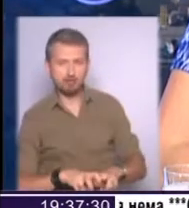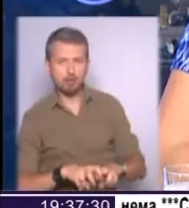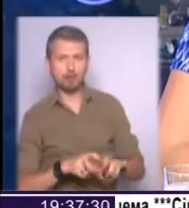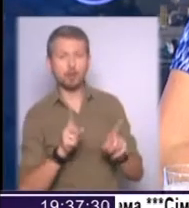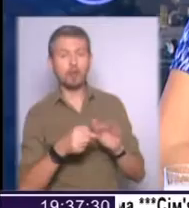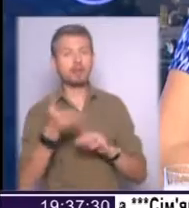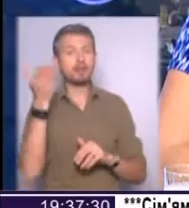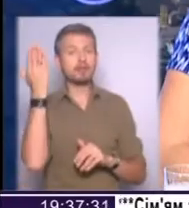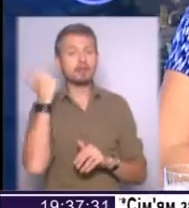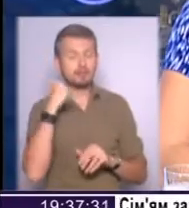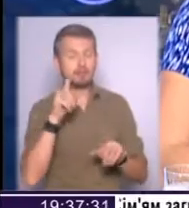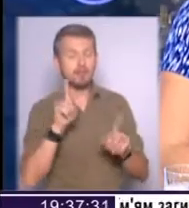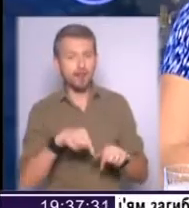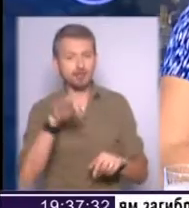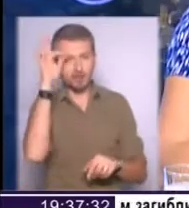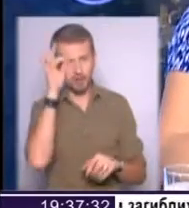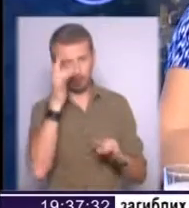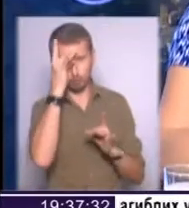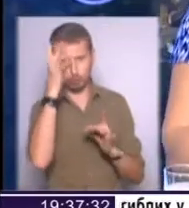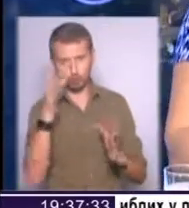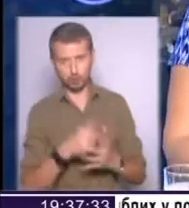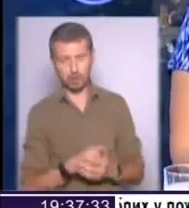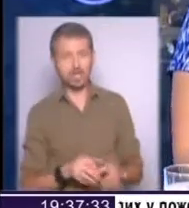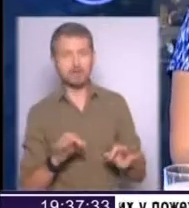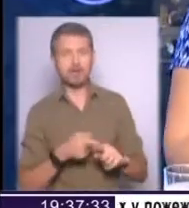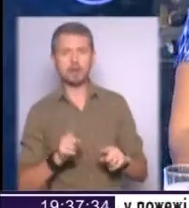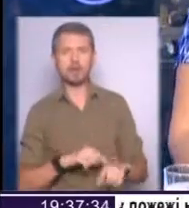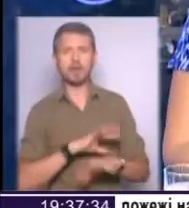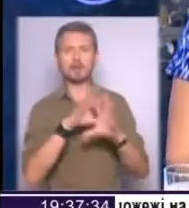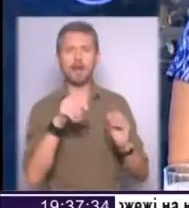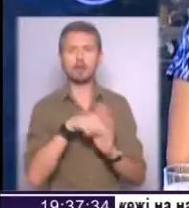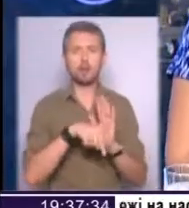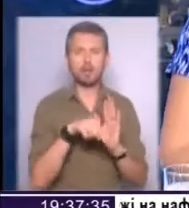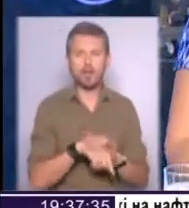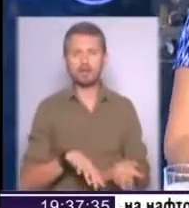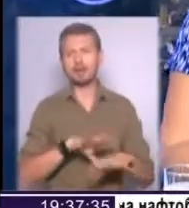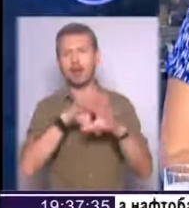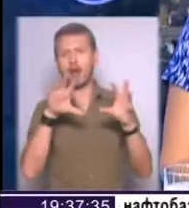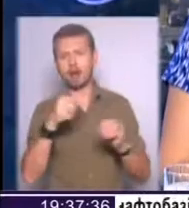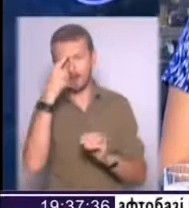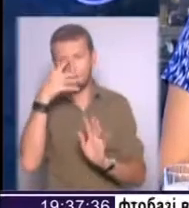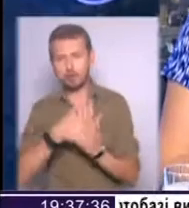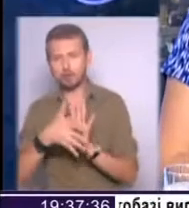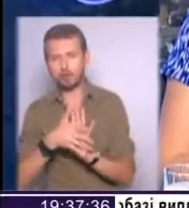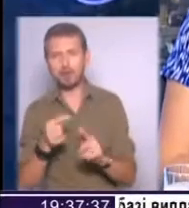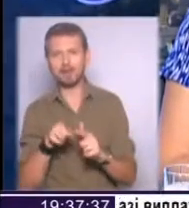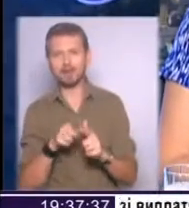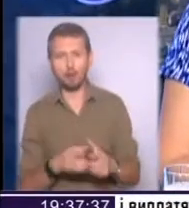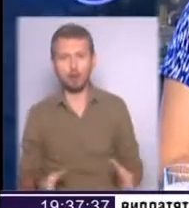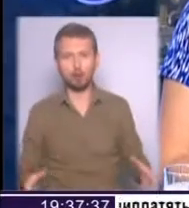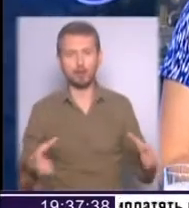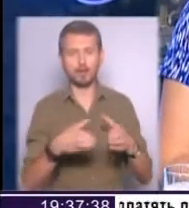згадали про культуру. Звичайно, це загальний контекст, це загальне порозуміння, це консолідація.